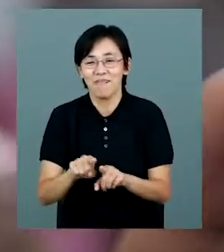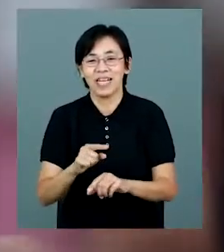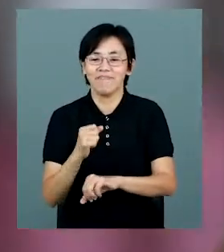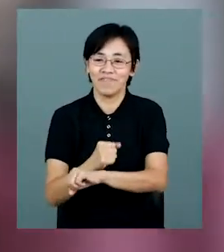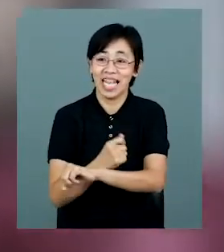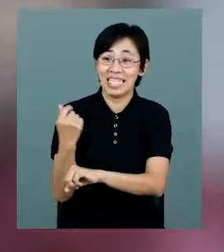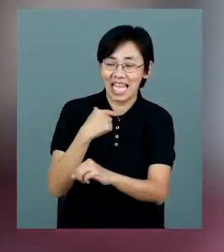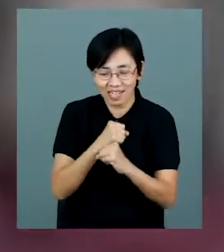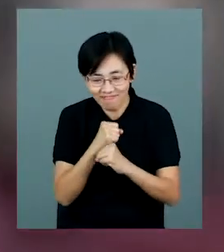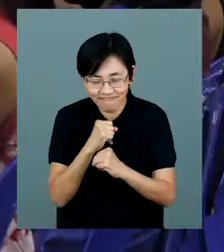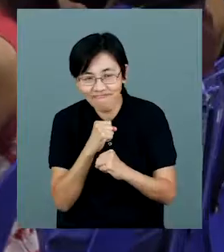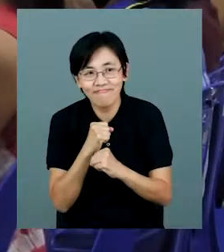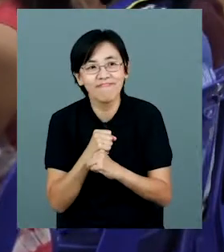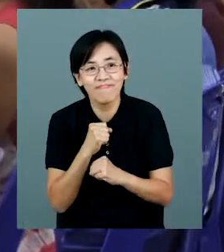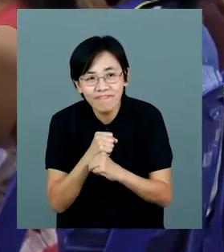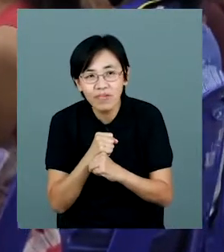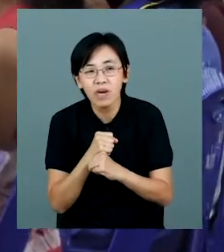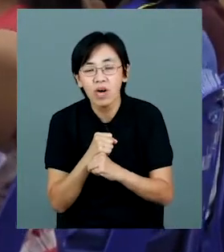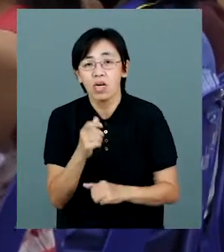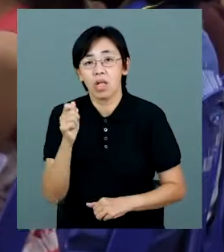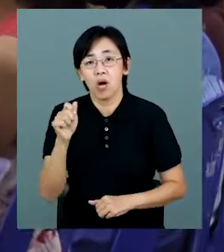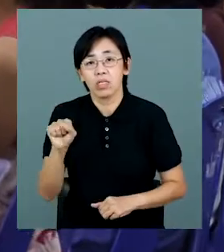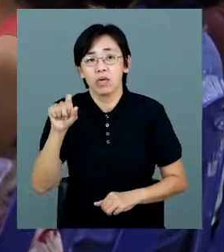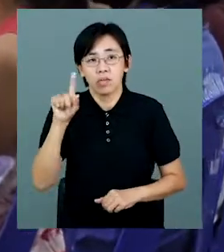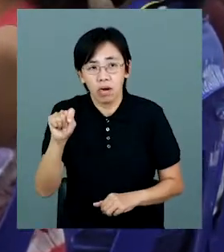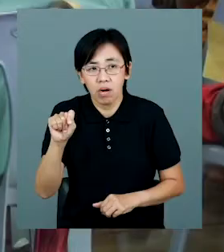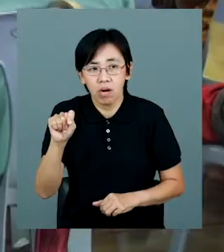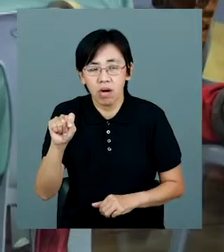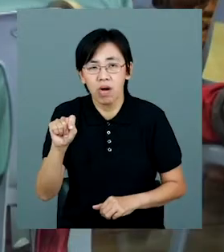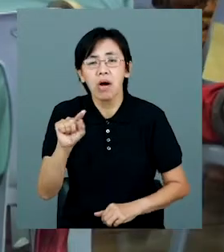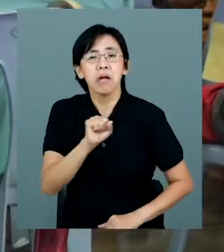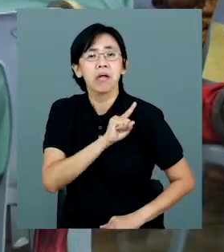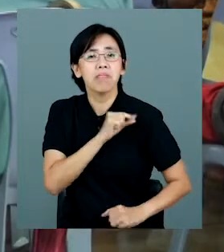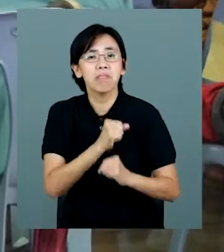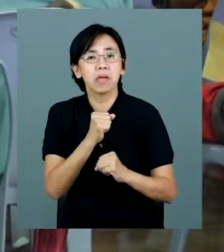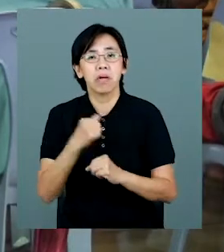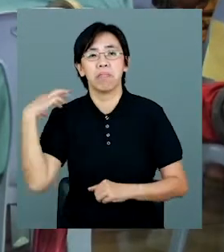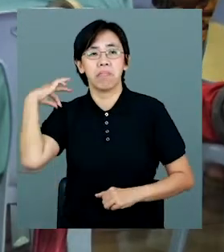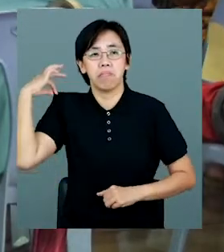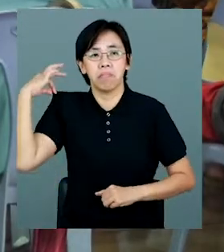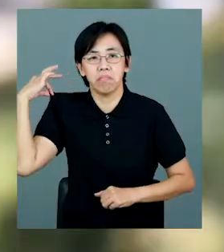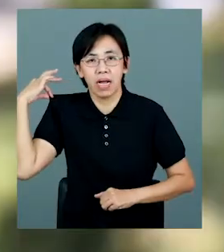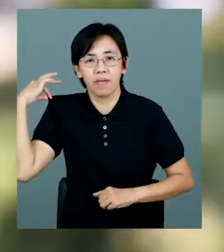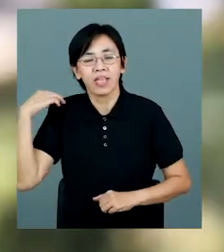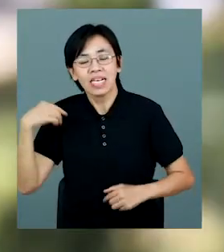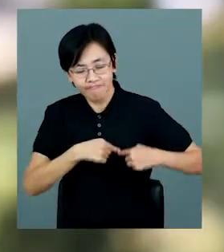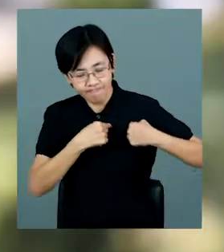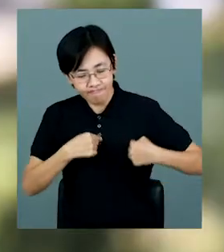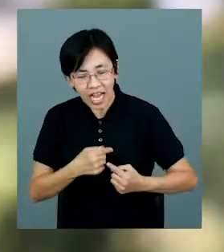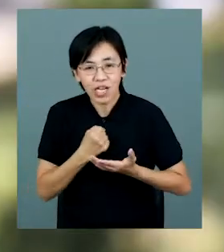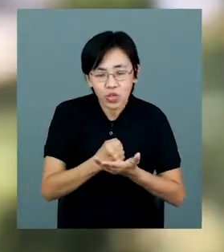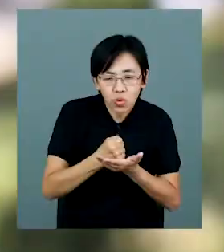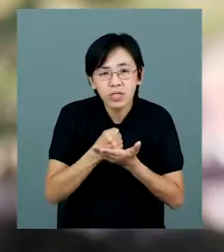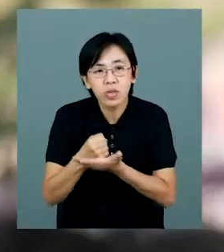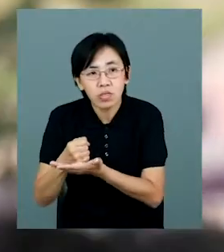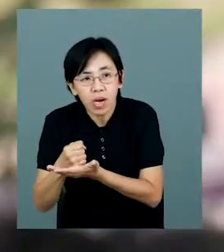มือนเป็นลูกจ้างของหน่วยงานนะคะส่วนตัวอสต.เนี่ยบทบาทเขาคือเป็นอาสาสมัครอะค่ะหมายความว่าเป็นงานเชิงอา